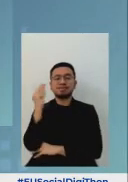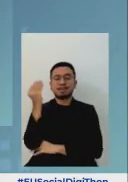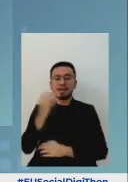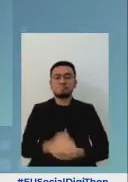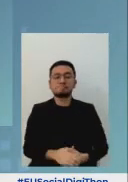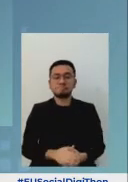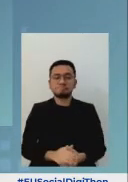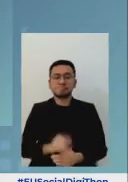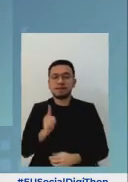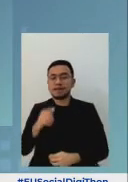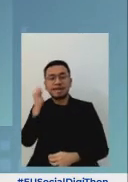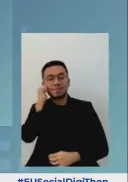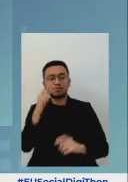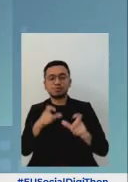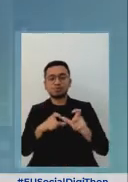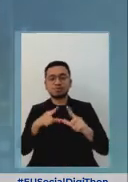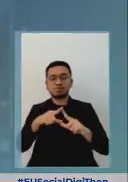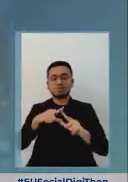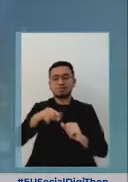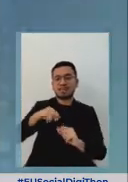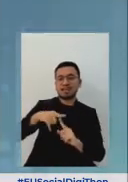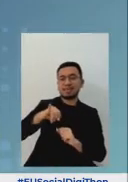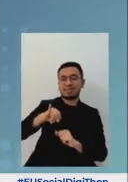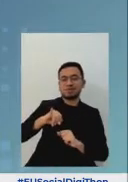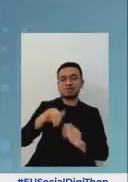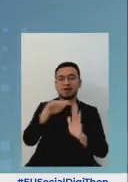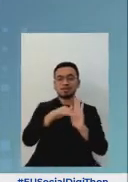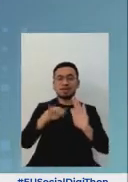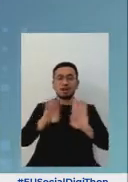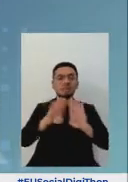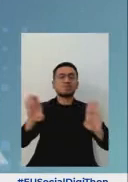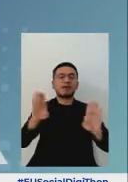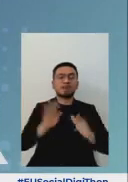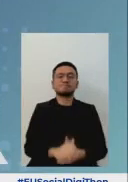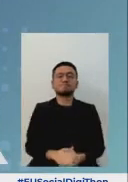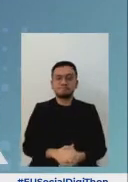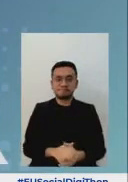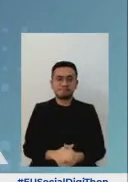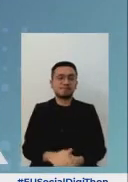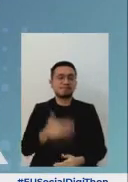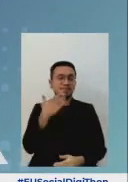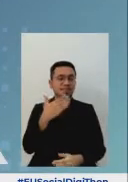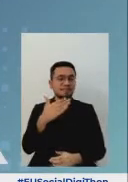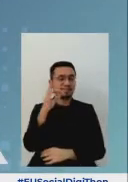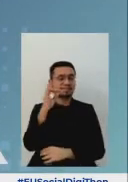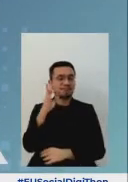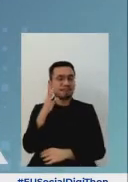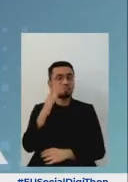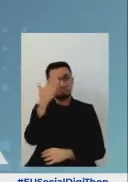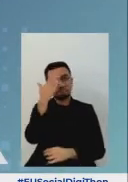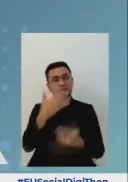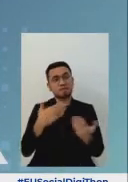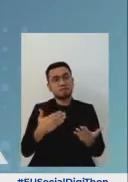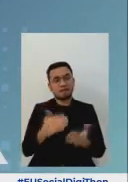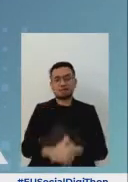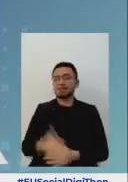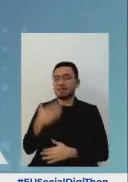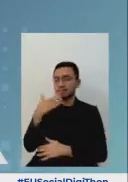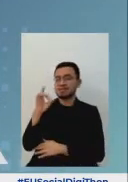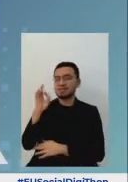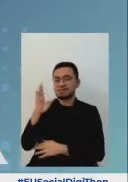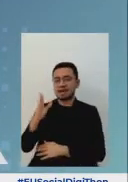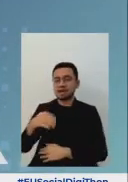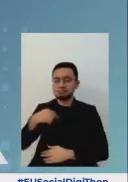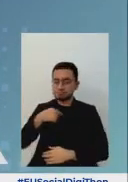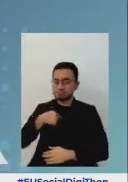Gusrini untuk membuka acara kita hari ini. Ibu Saiti Gusrini, selamat siang Ibu, apa kabar? Selamat siang, kabar